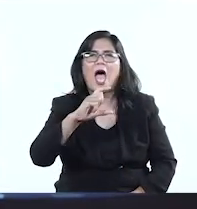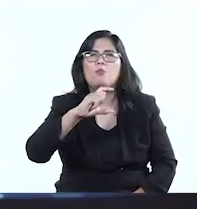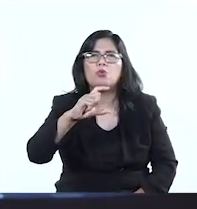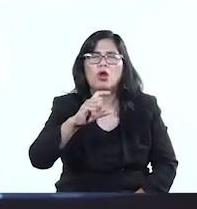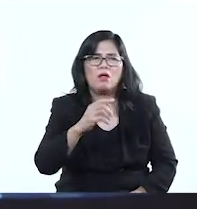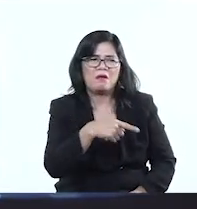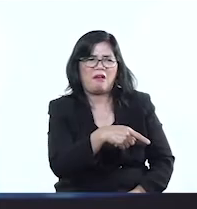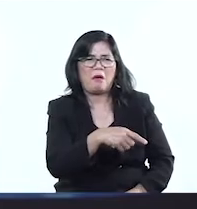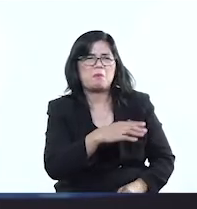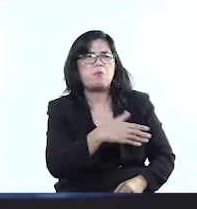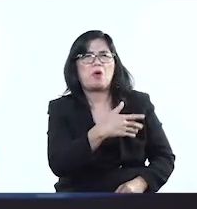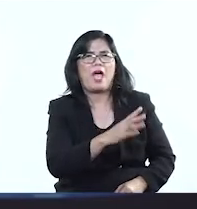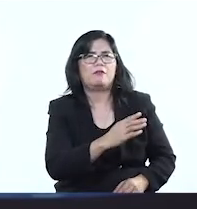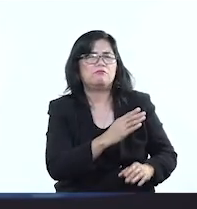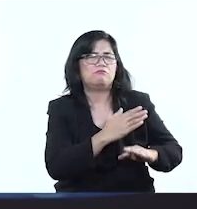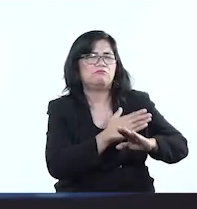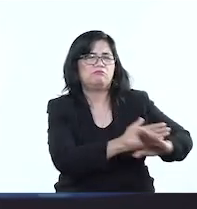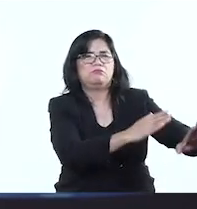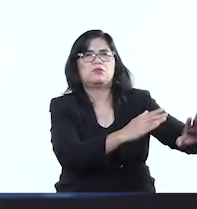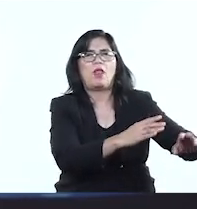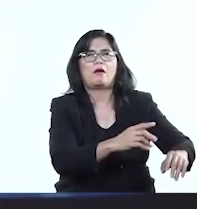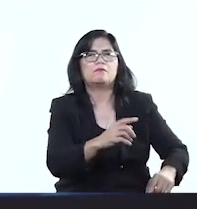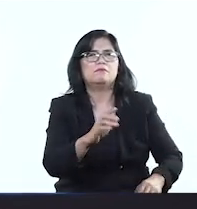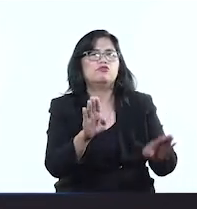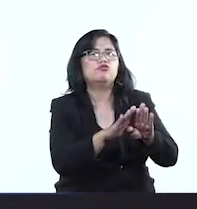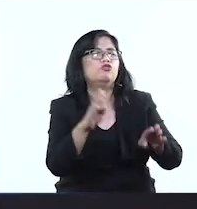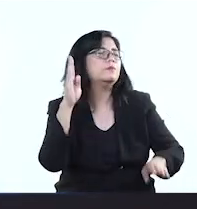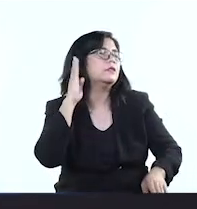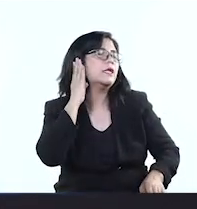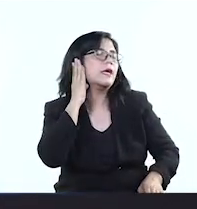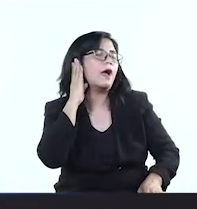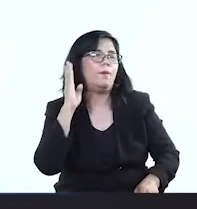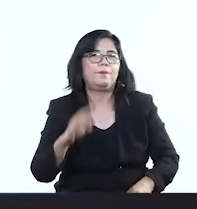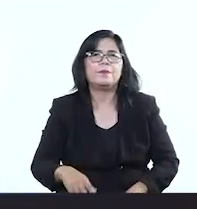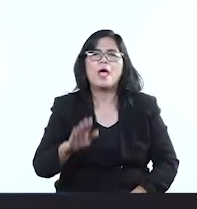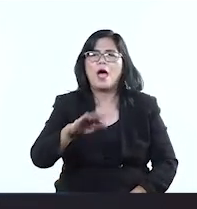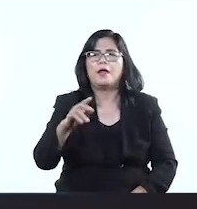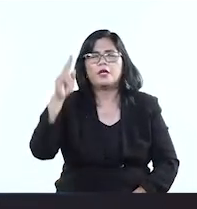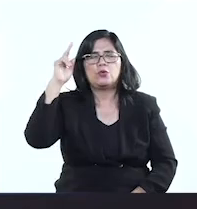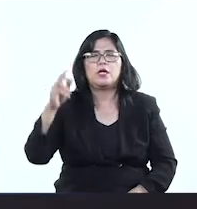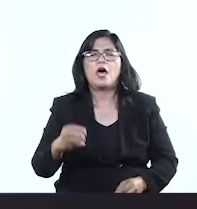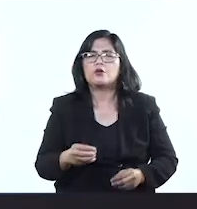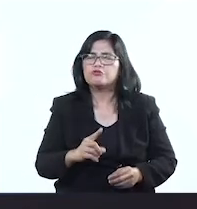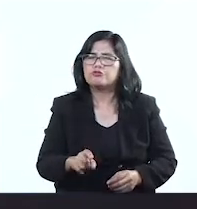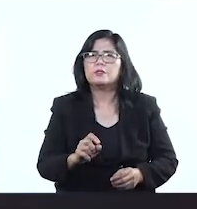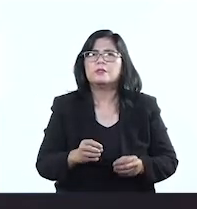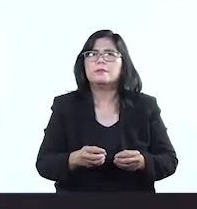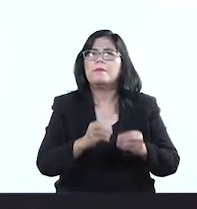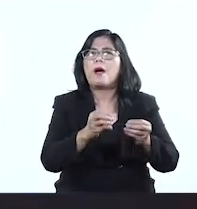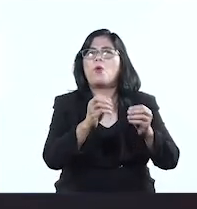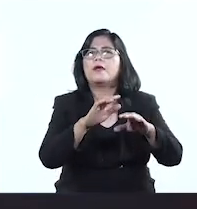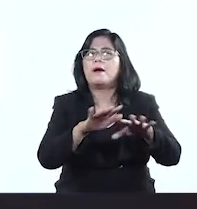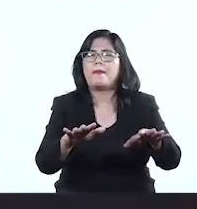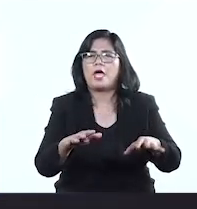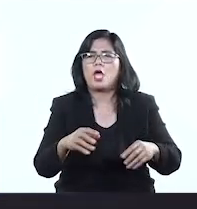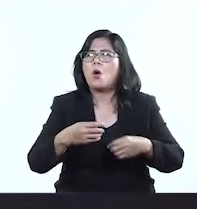ini bukan untuk anak tuhan anak tuhan enggak boleh begitu anak-anak Tuhan harus begini-begini dan kemudian kita